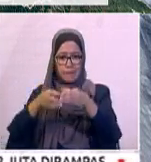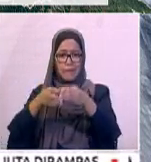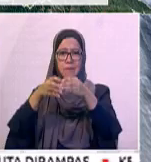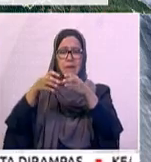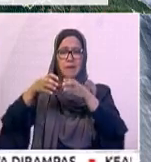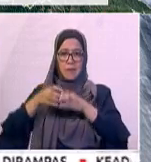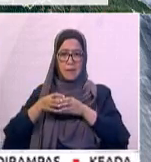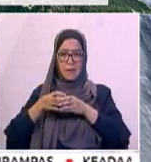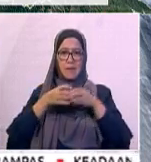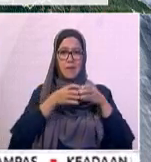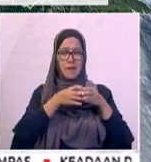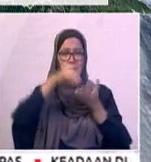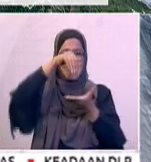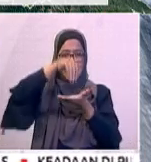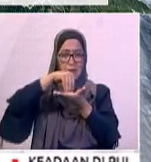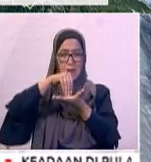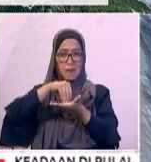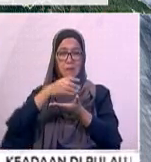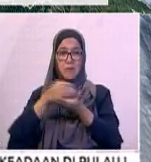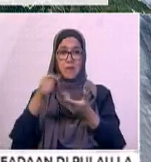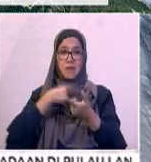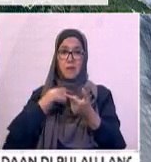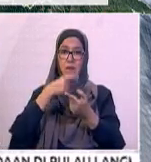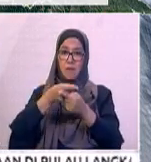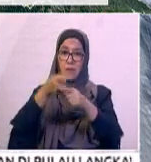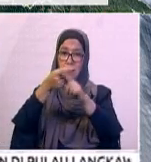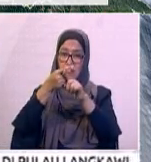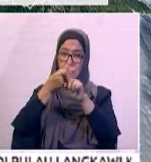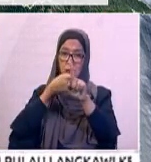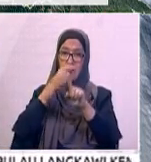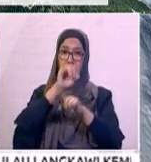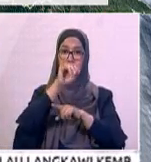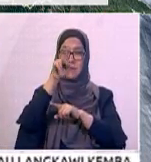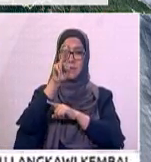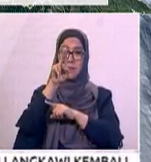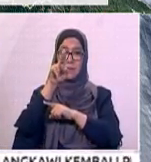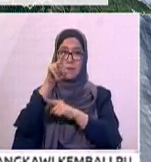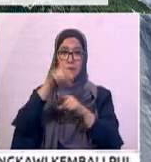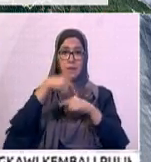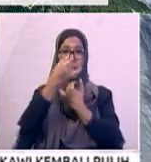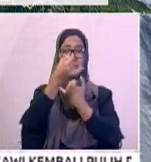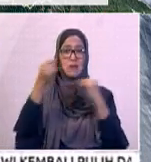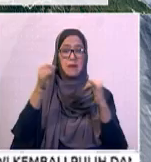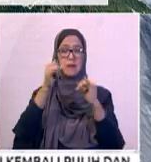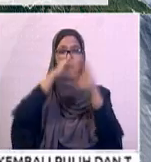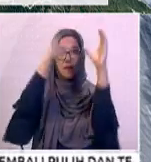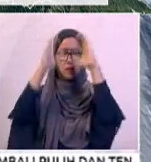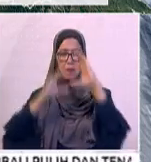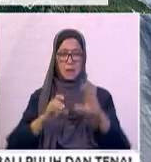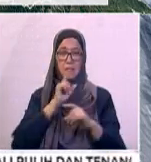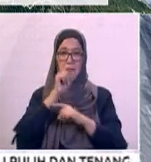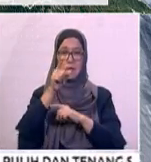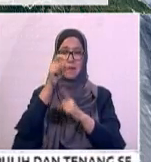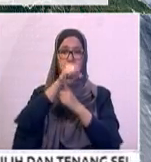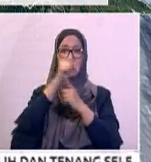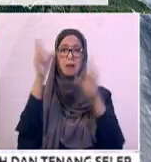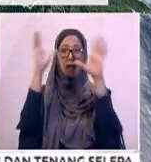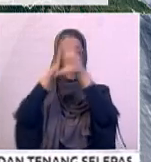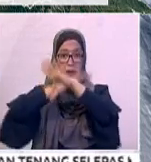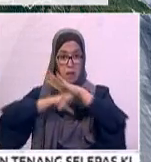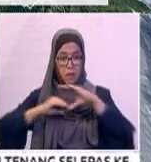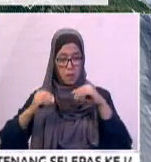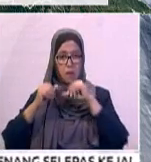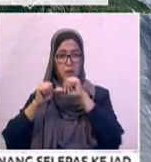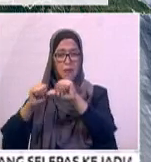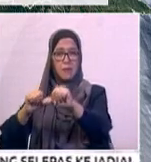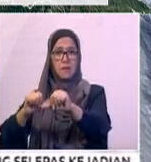daripada Jabatan Alam Sekitar, bagi bahagian Miri Sarawak, buah masa kini dalam keadaan berbahaya. Namun jarak ketapakan buah masa